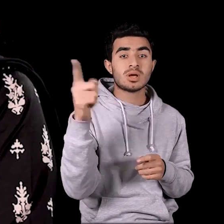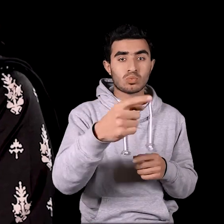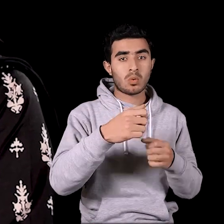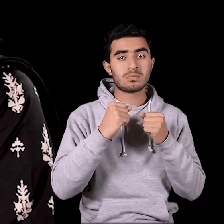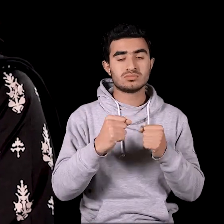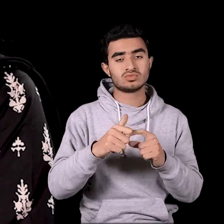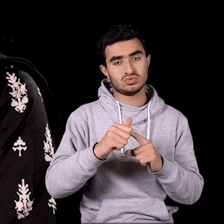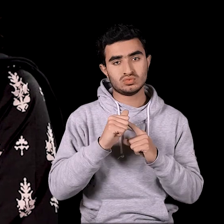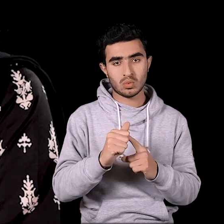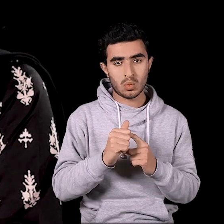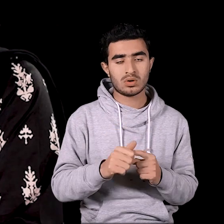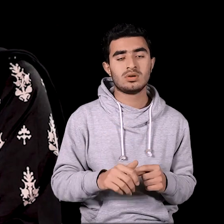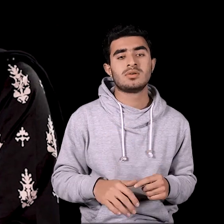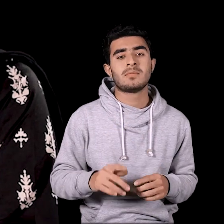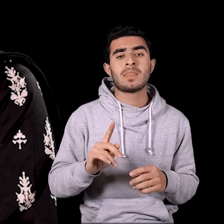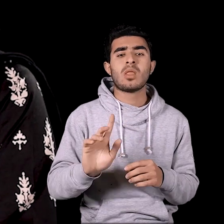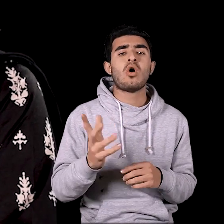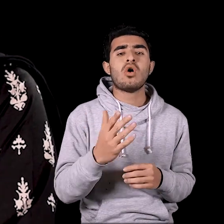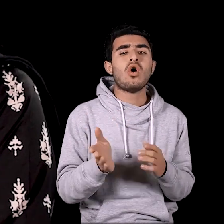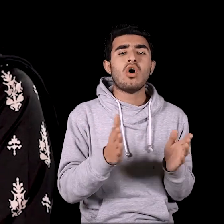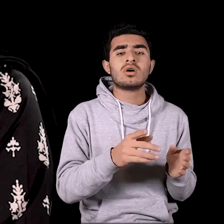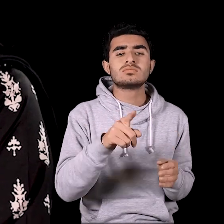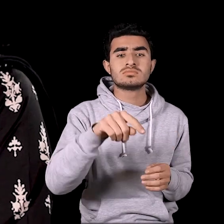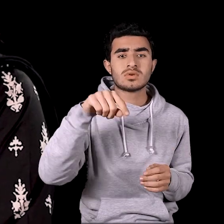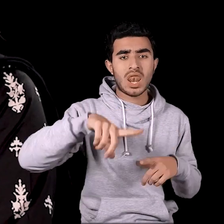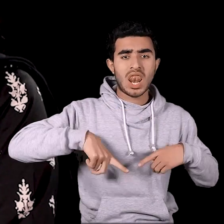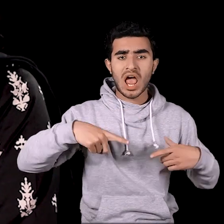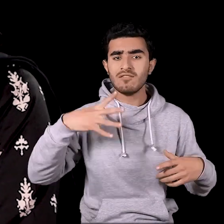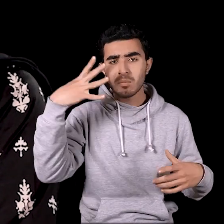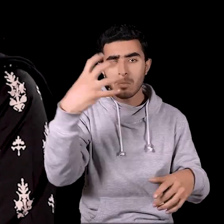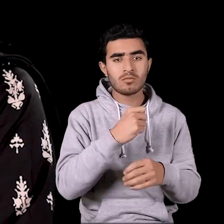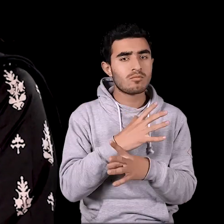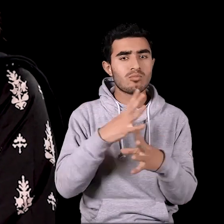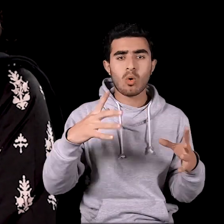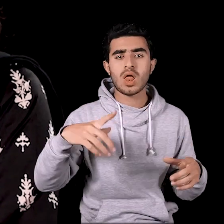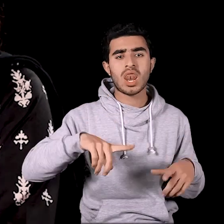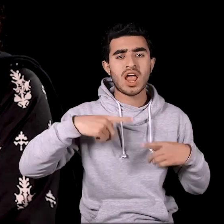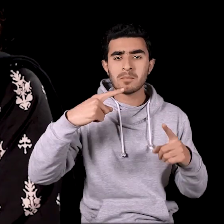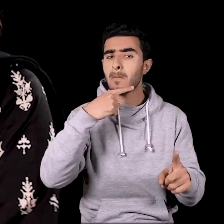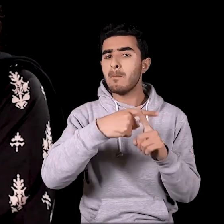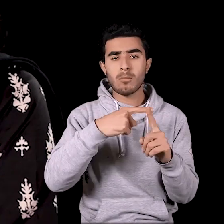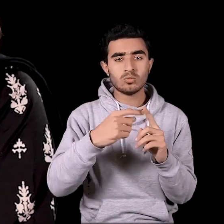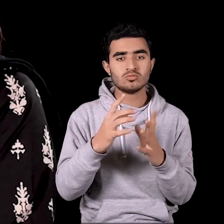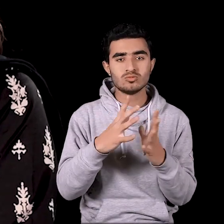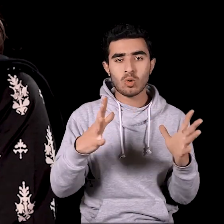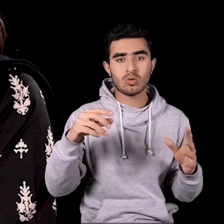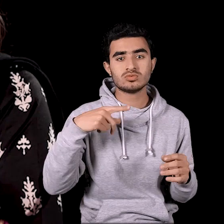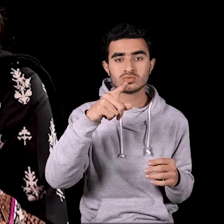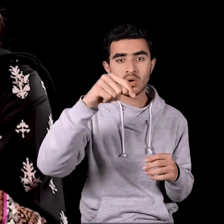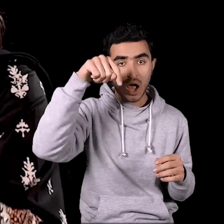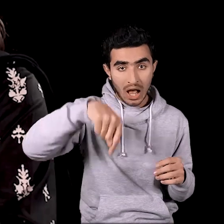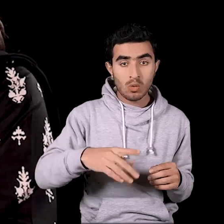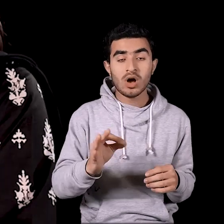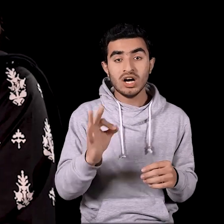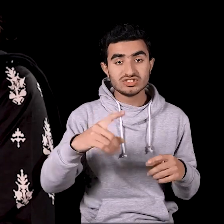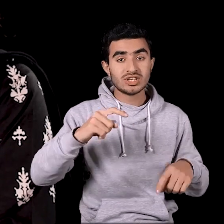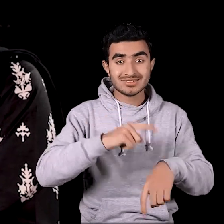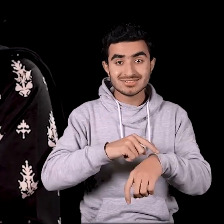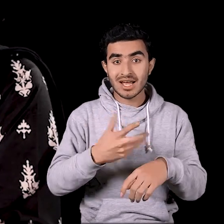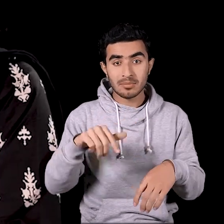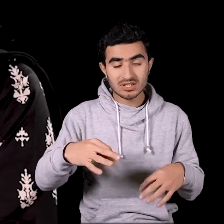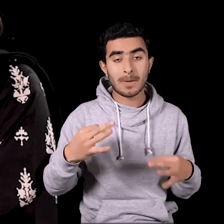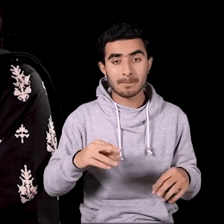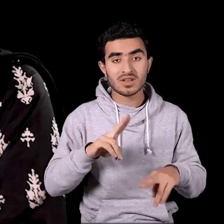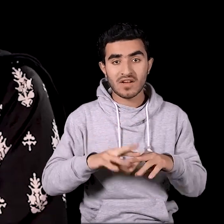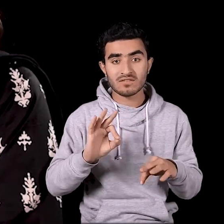लिए तैयार रहना चाहिए. और इतनी खूबसूरत है ज़िंदगी और इतनी पॉजिटिव है कि आप ये जो अच्छा वक्त है ना, इसको परेशान होके